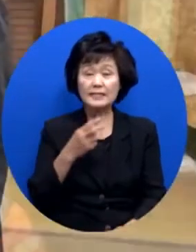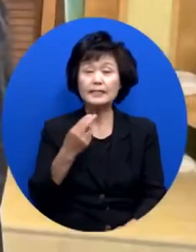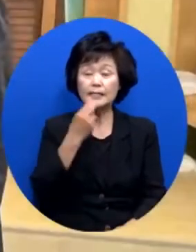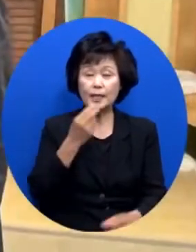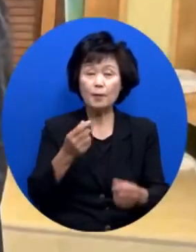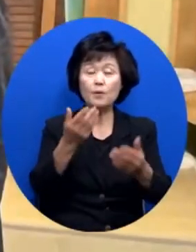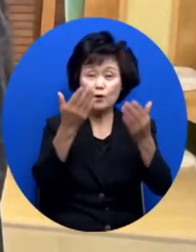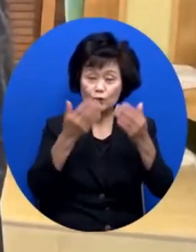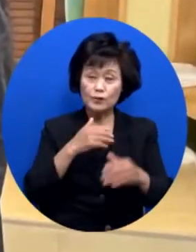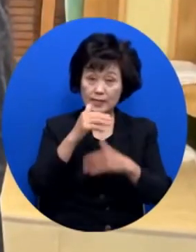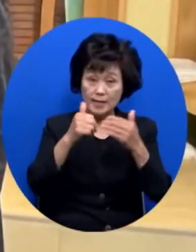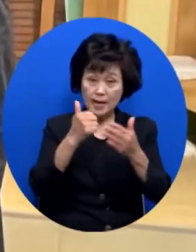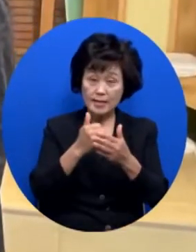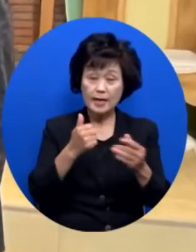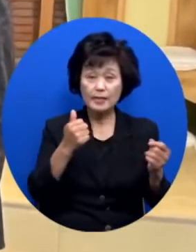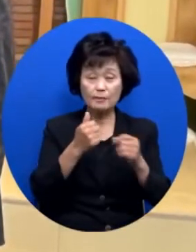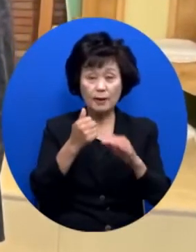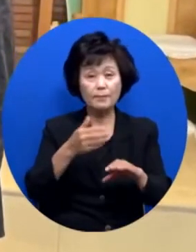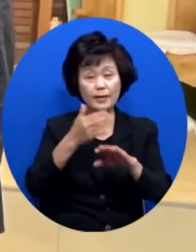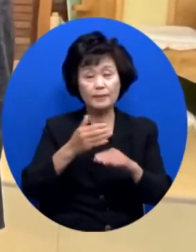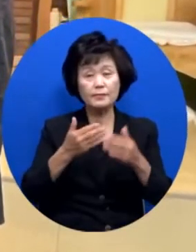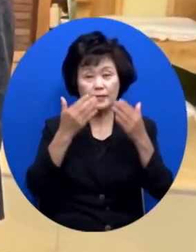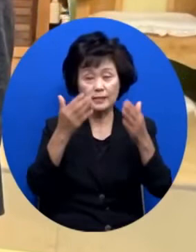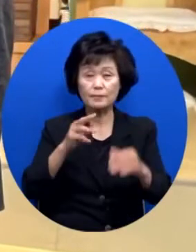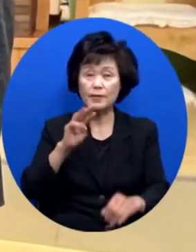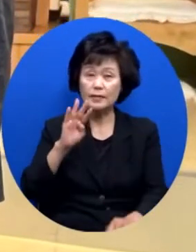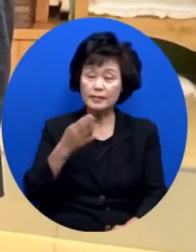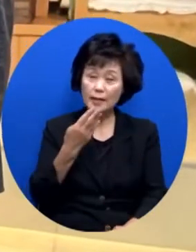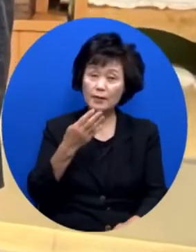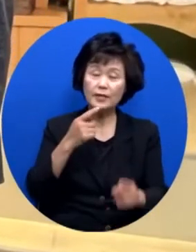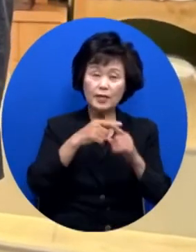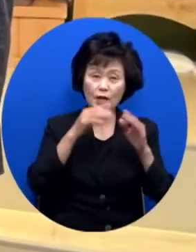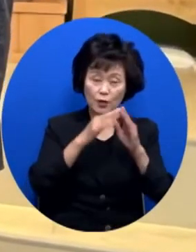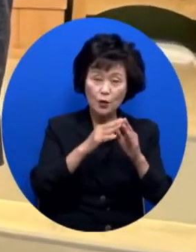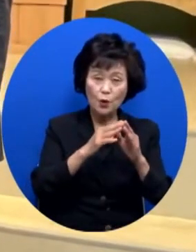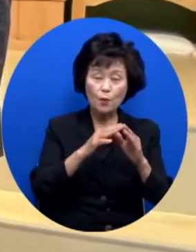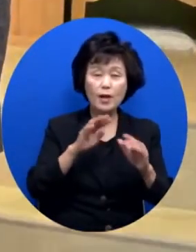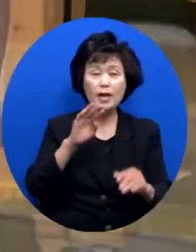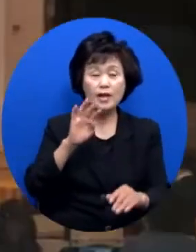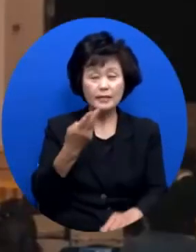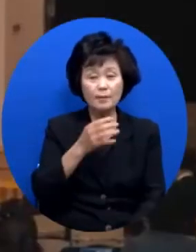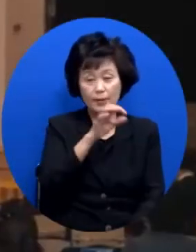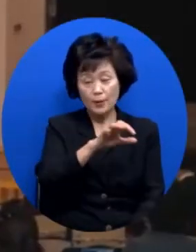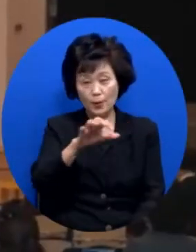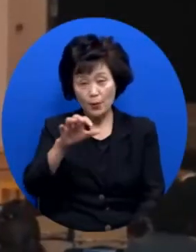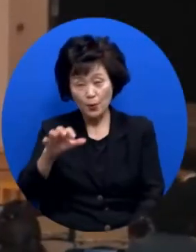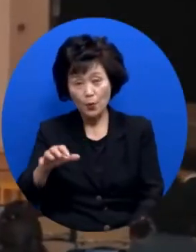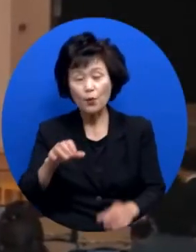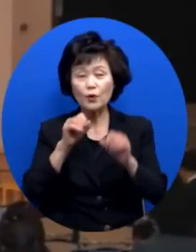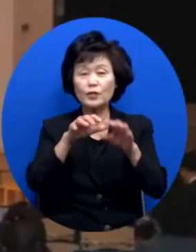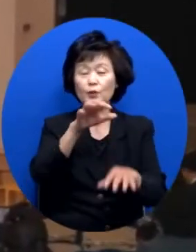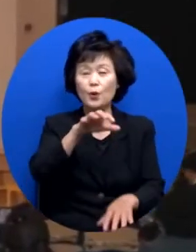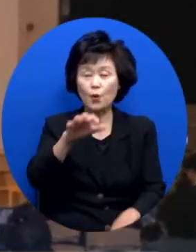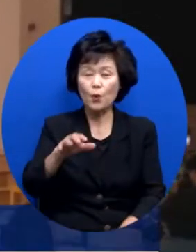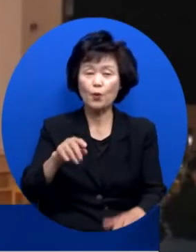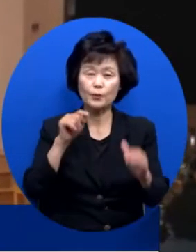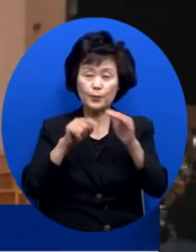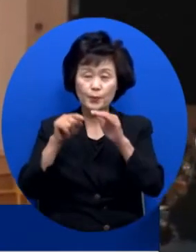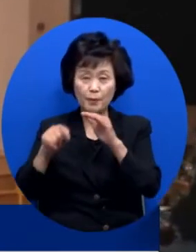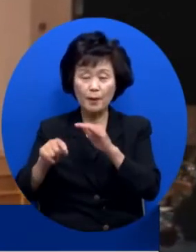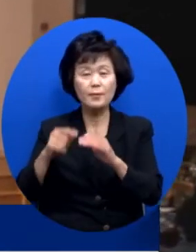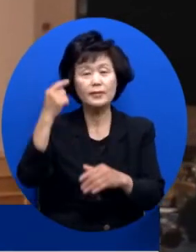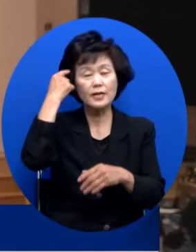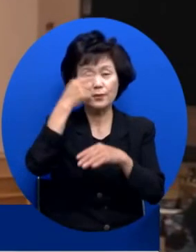조 목사는 우선 400개 교회와 40곳의 선교지를 순회할 계획입니다. 예수님의